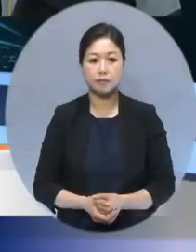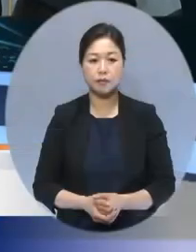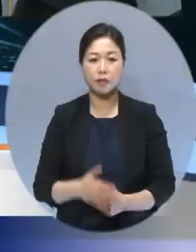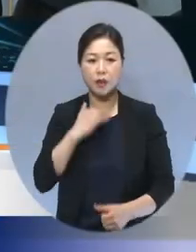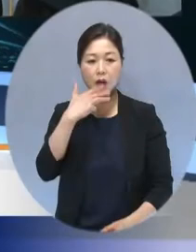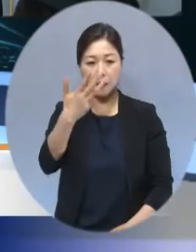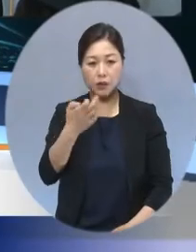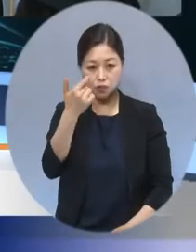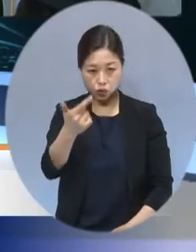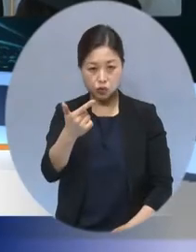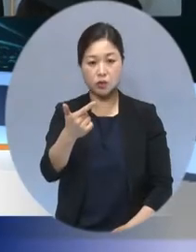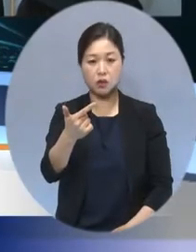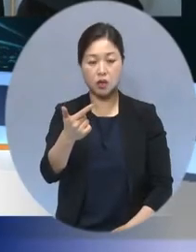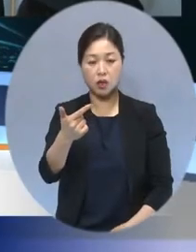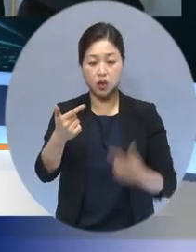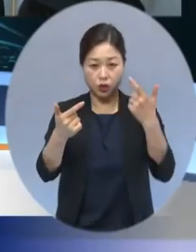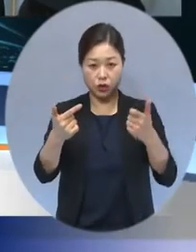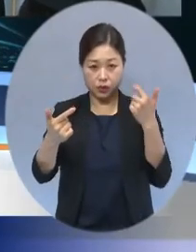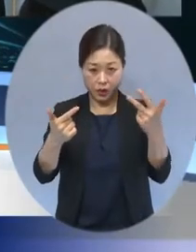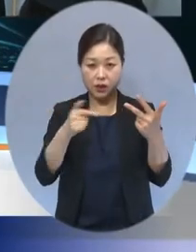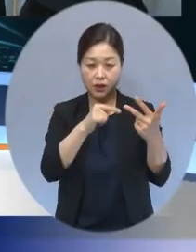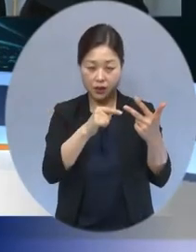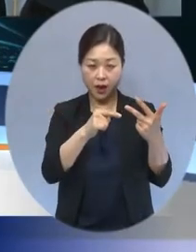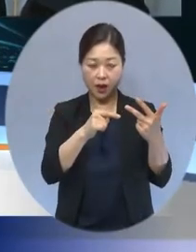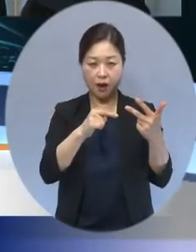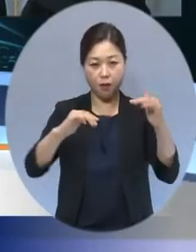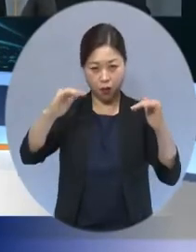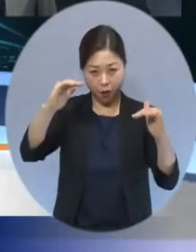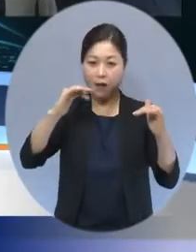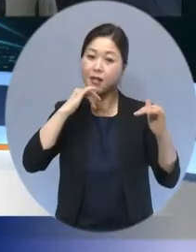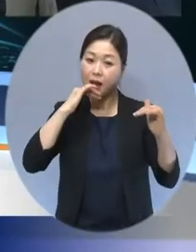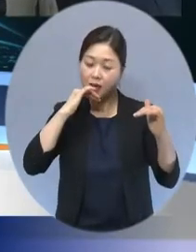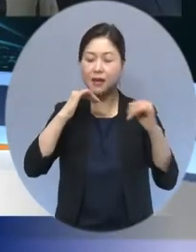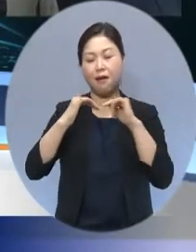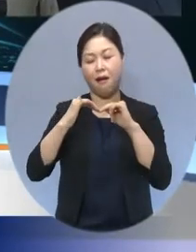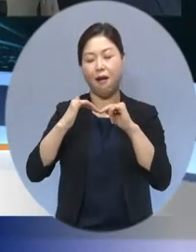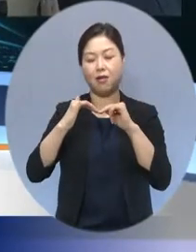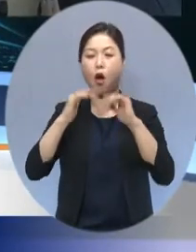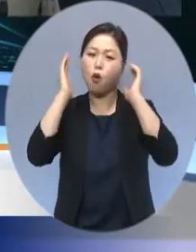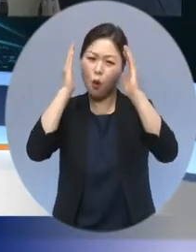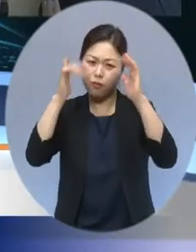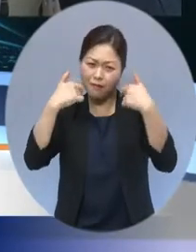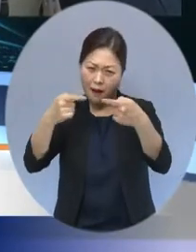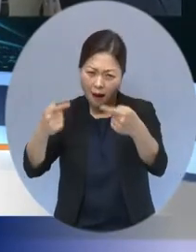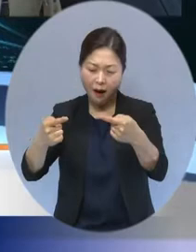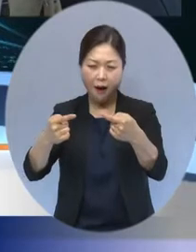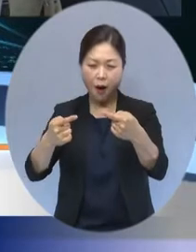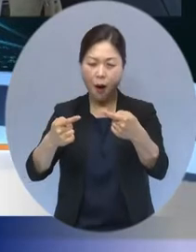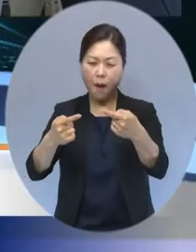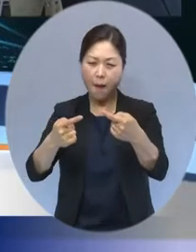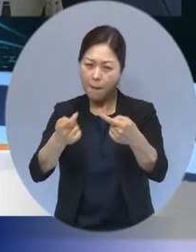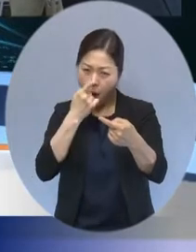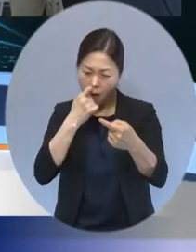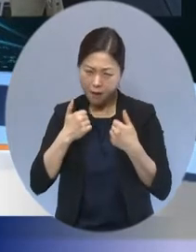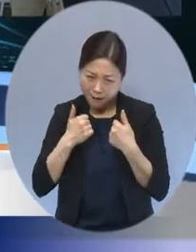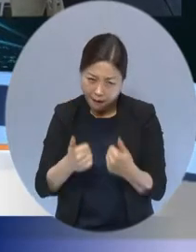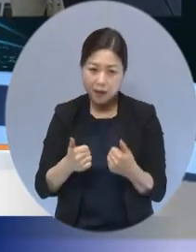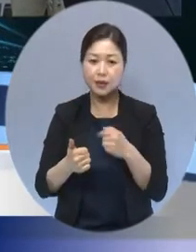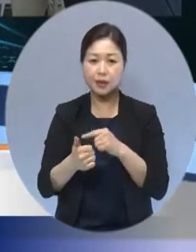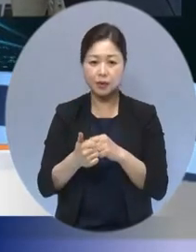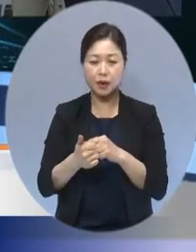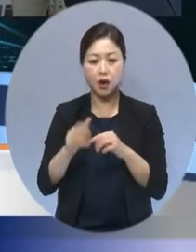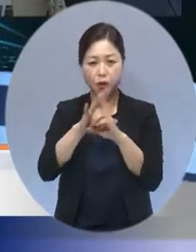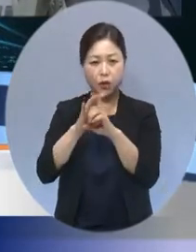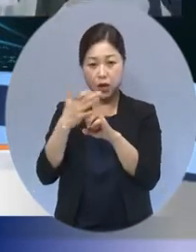86세의 최고령과 67세의 최연소로 이루어진 만학도들의 배움에 대한 열정은 코로나19도 막지